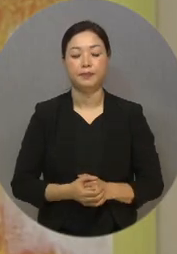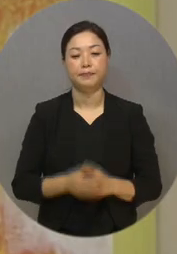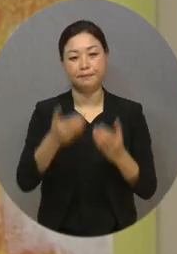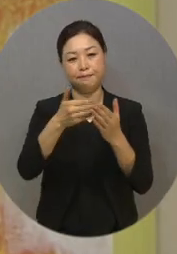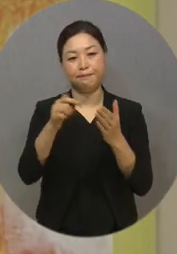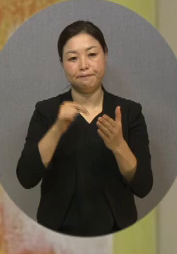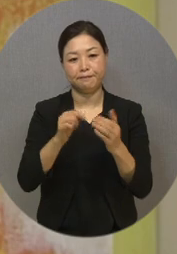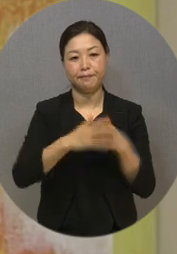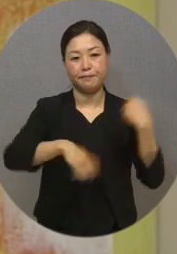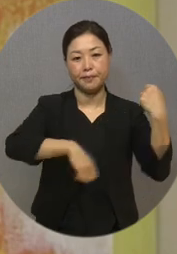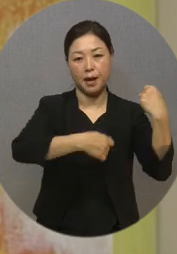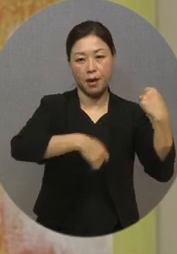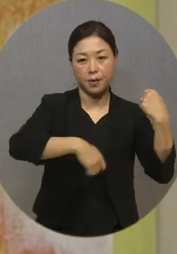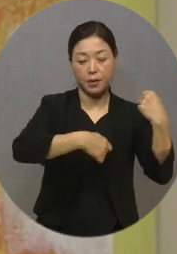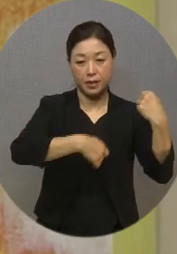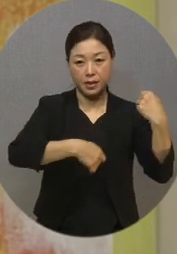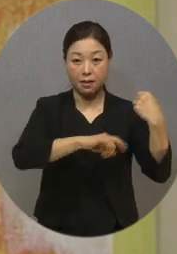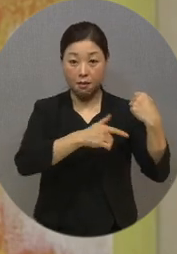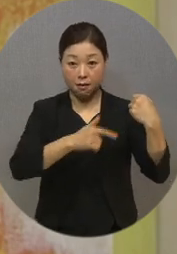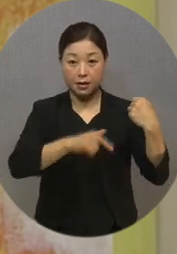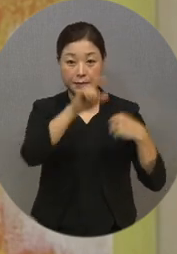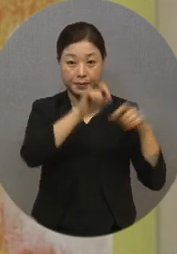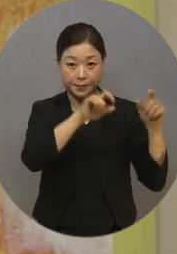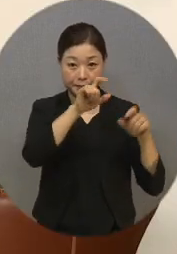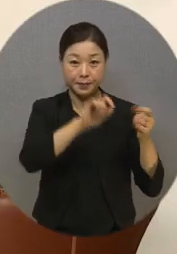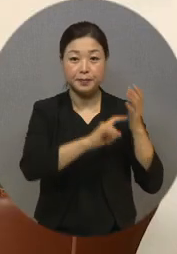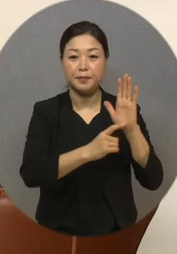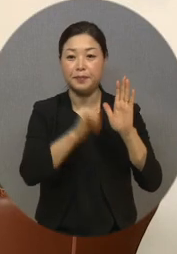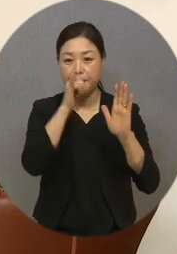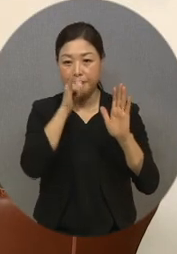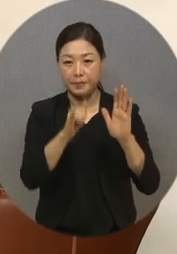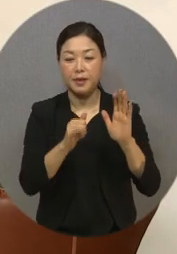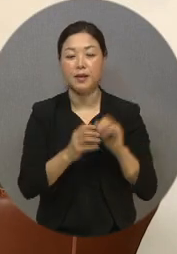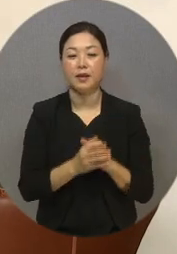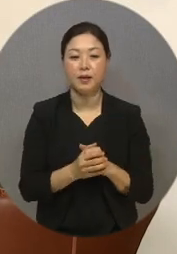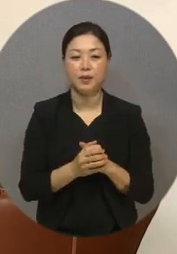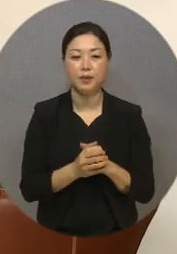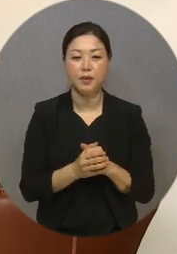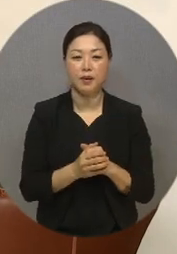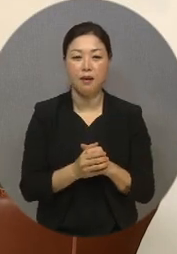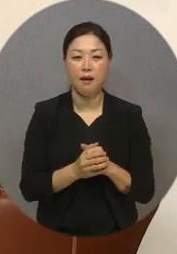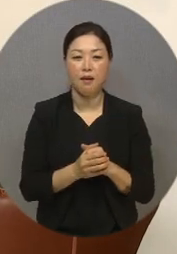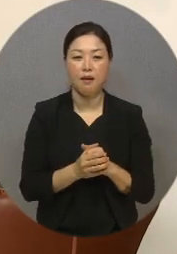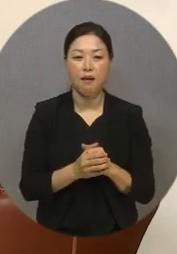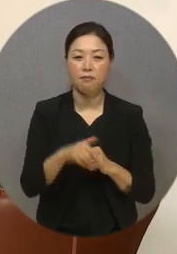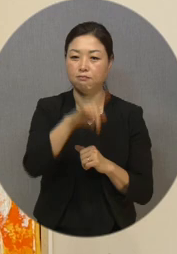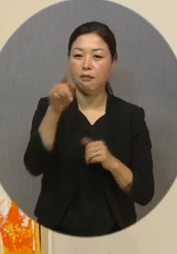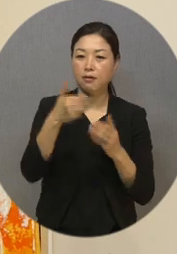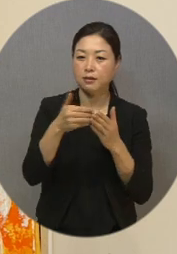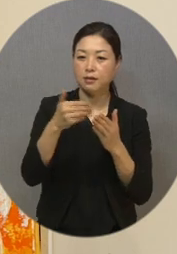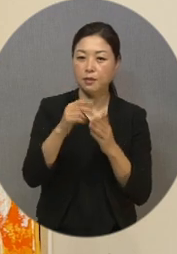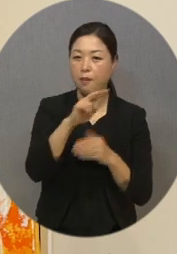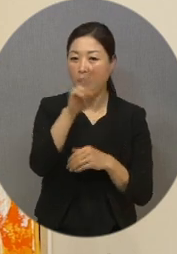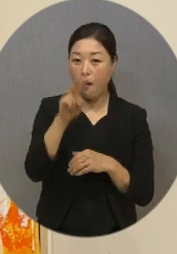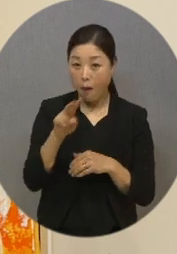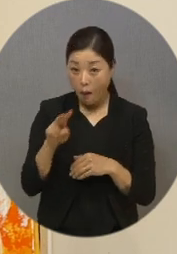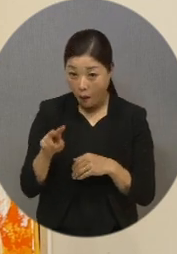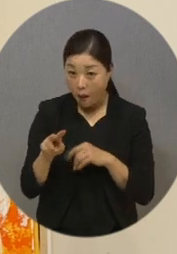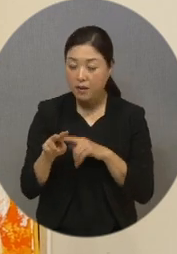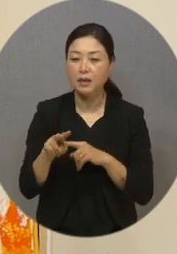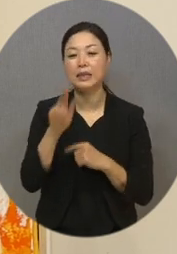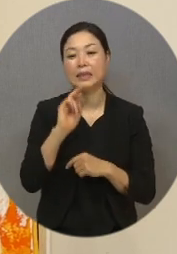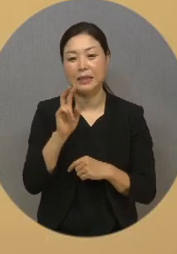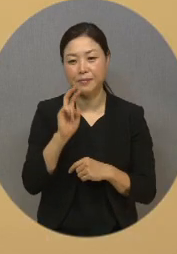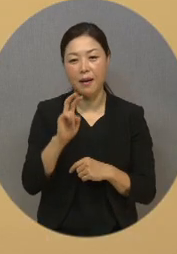작품은 바이올린 등 악기를 오브제로 활용하고 있으며 모든 작품에서 한눈에 알아볼 수 있는 음악적 요소들이